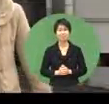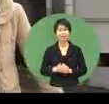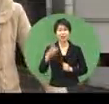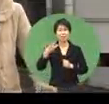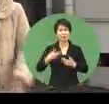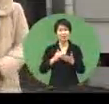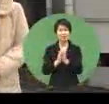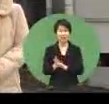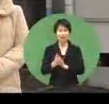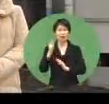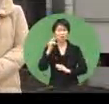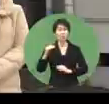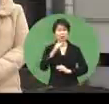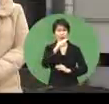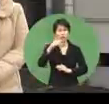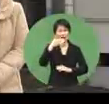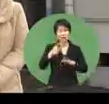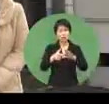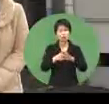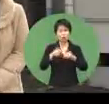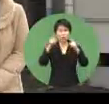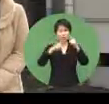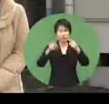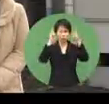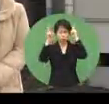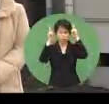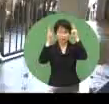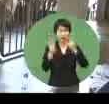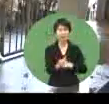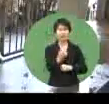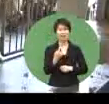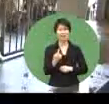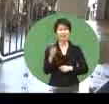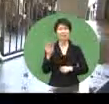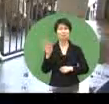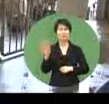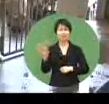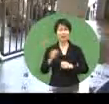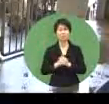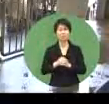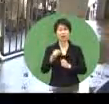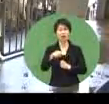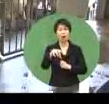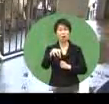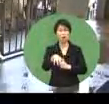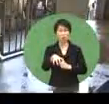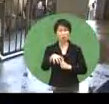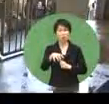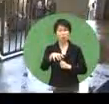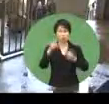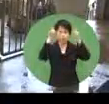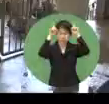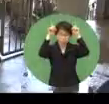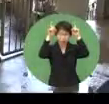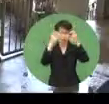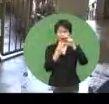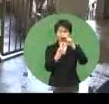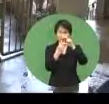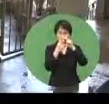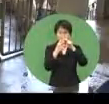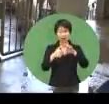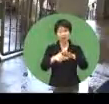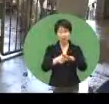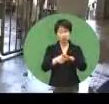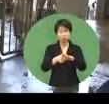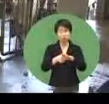三重県松阪食肉公社にやってきました。こちらでは牛肉豚肉の解体処理